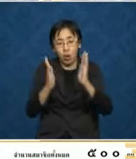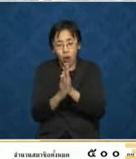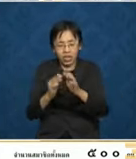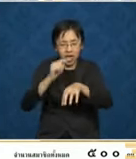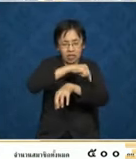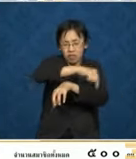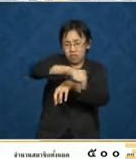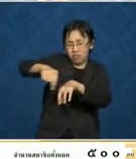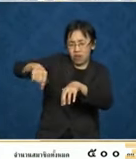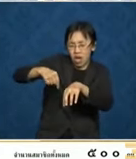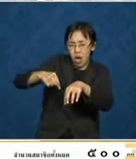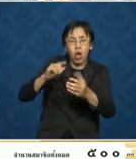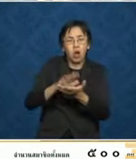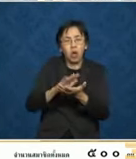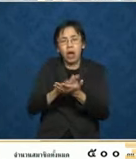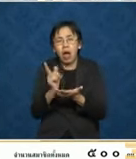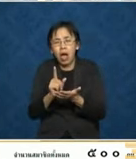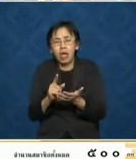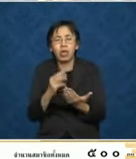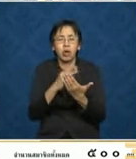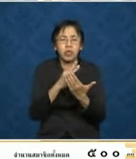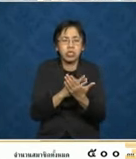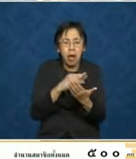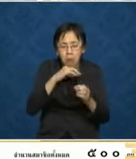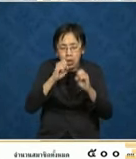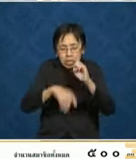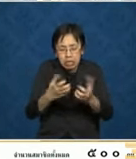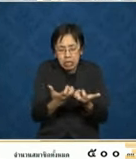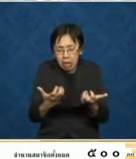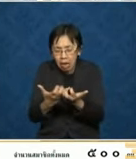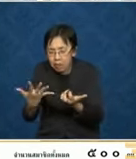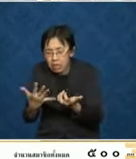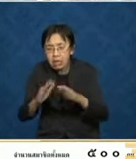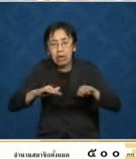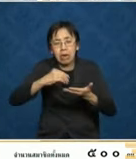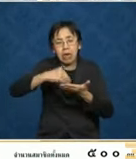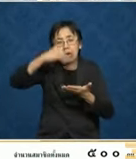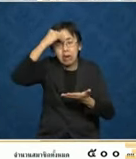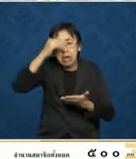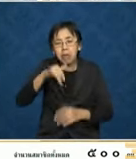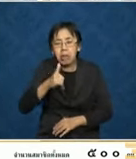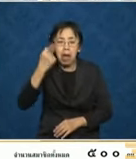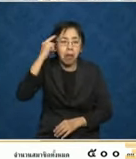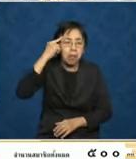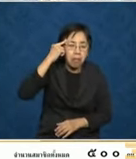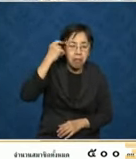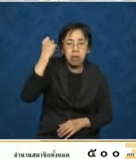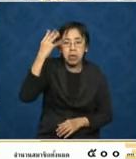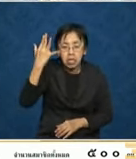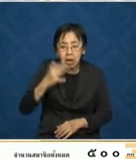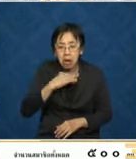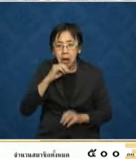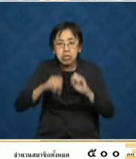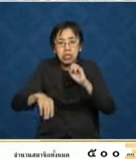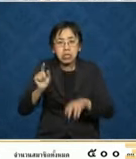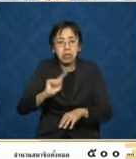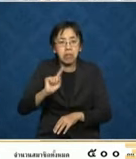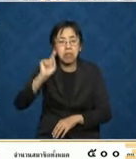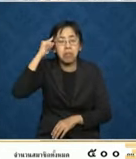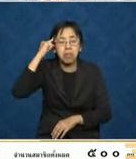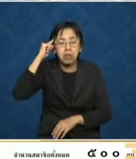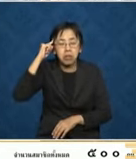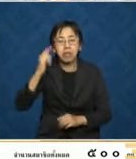ลาเพียงพอให้กับวิชาที่เกี่ยวข้องกับการคัดแยกขยะครับทำให้น้องๆนักเรียนอาจไม่เข้าใจว่าขยะแบบไหนต้องทิ้ง